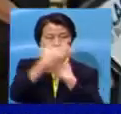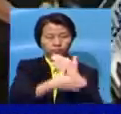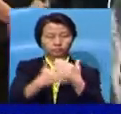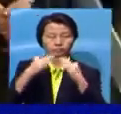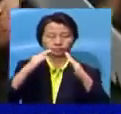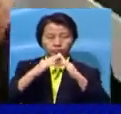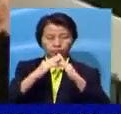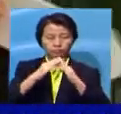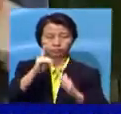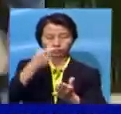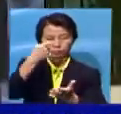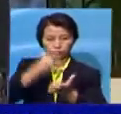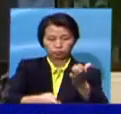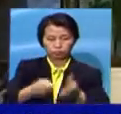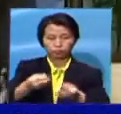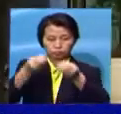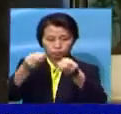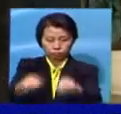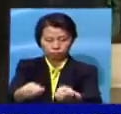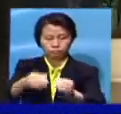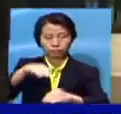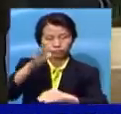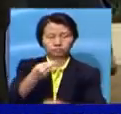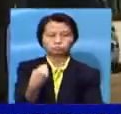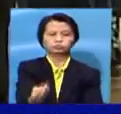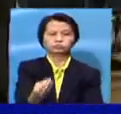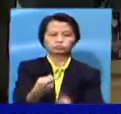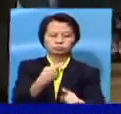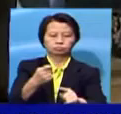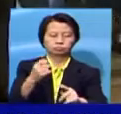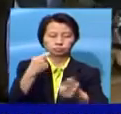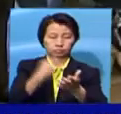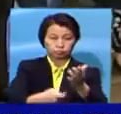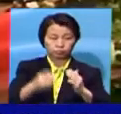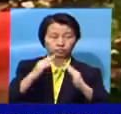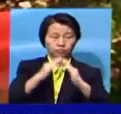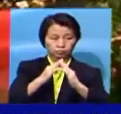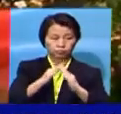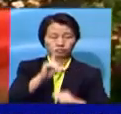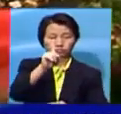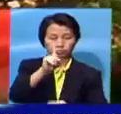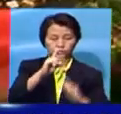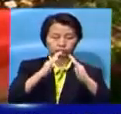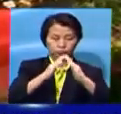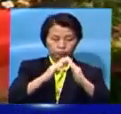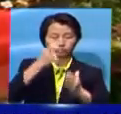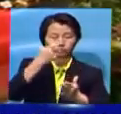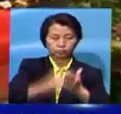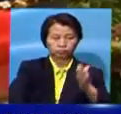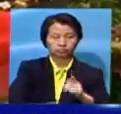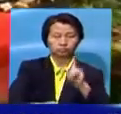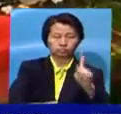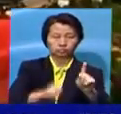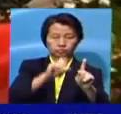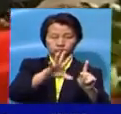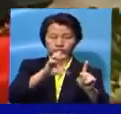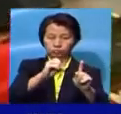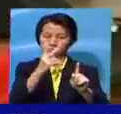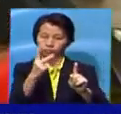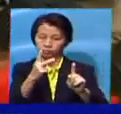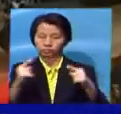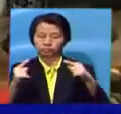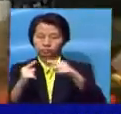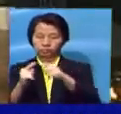harga PPA 1m yang ditawarkan lebih rendah daripada harga pasaran sebuah unit rumah bernilai antara rm50,000